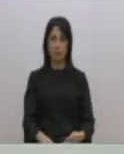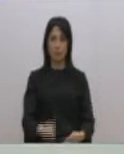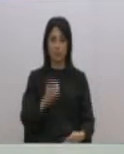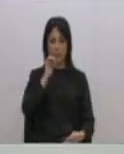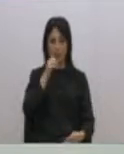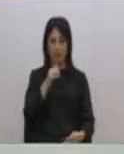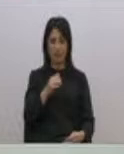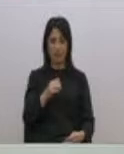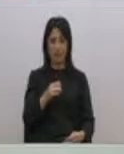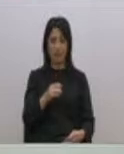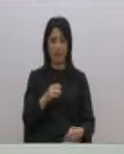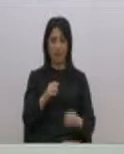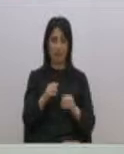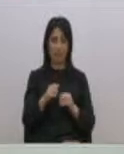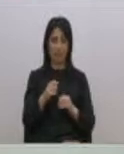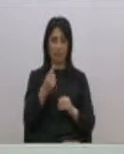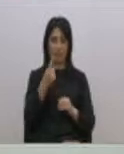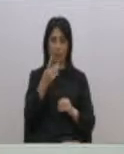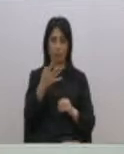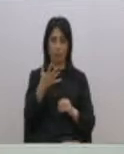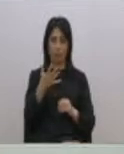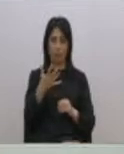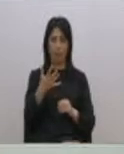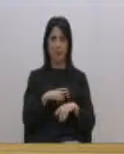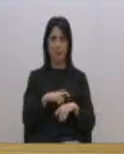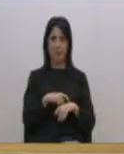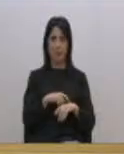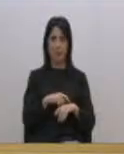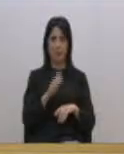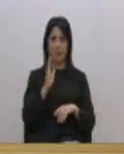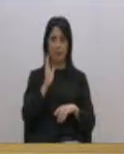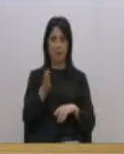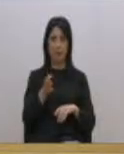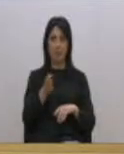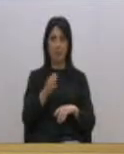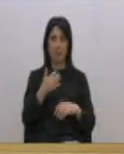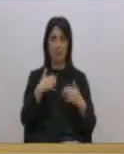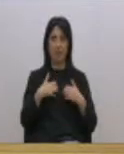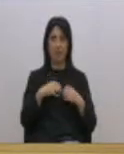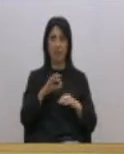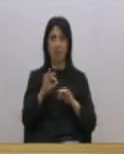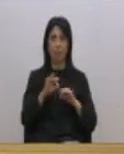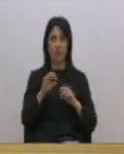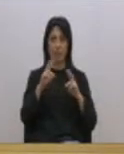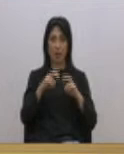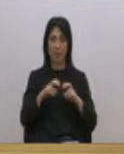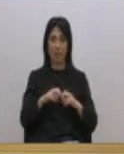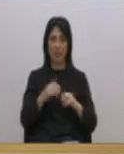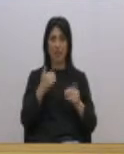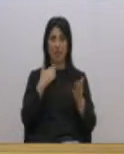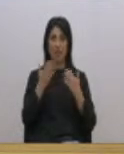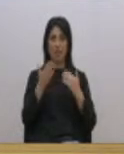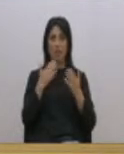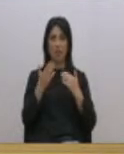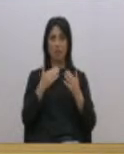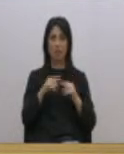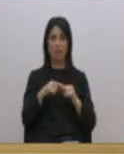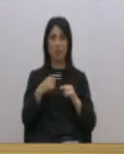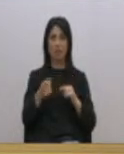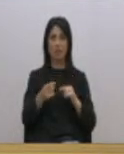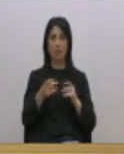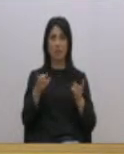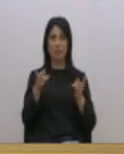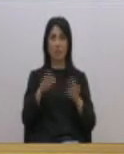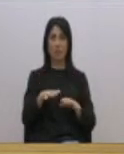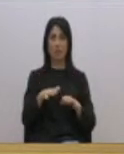hoal tormet să tot mai dag de ba biuros cu kneba, tachkare cu proiecte, scanul hilal, tak enchisra, și de ba